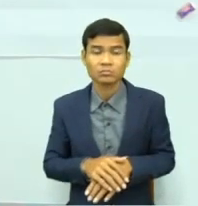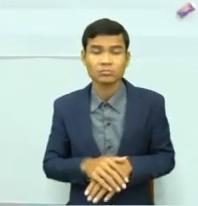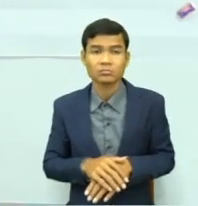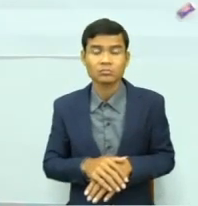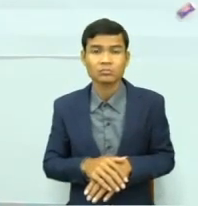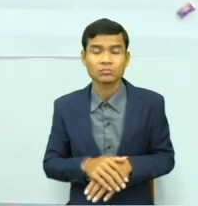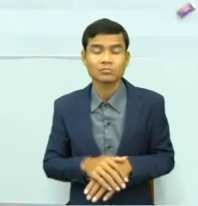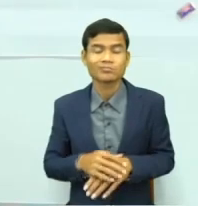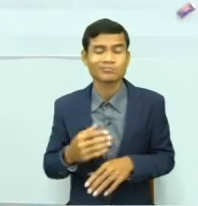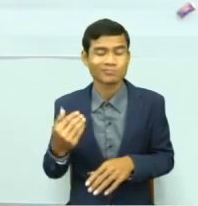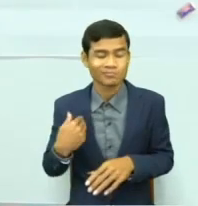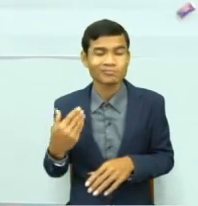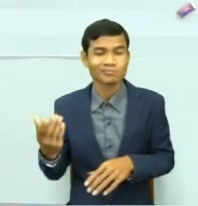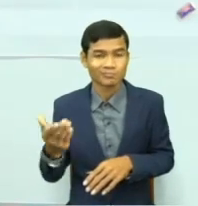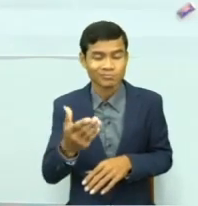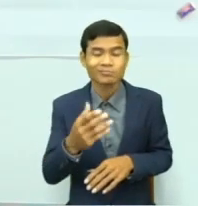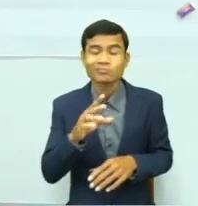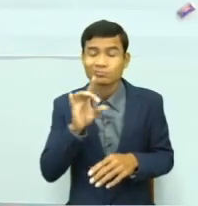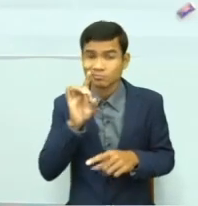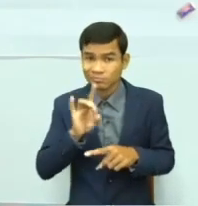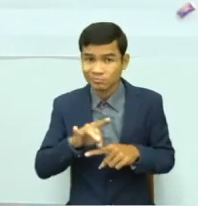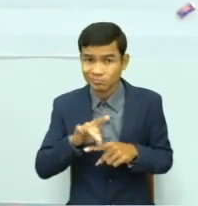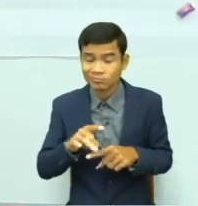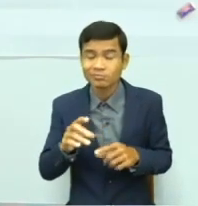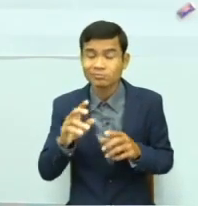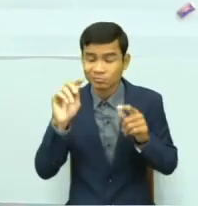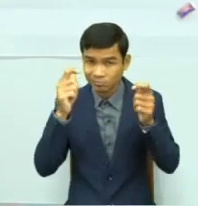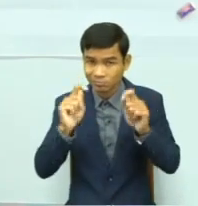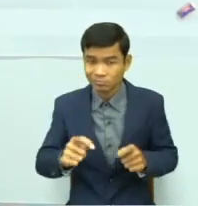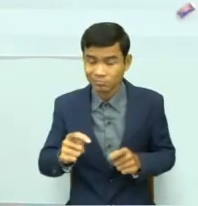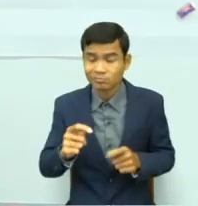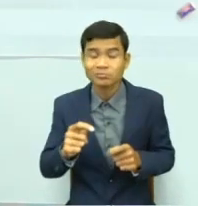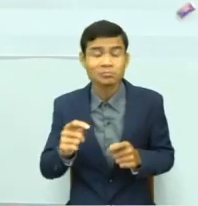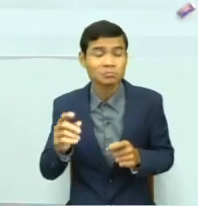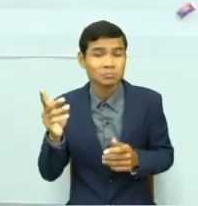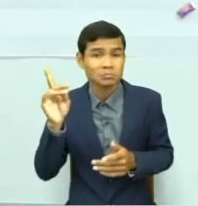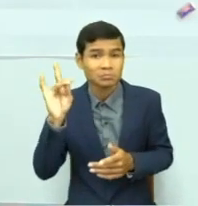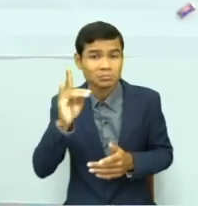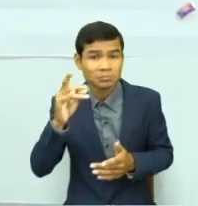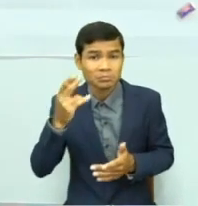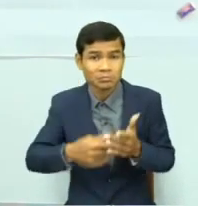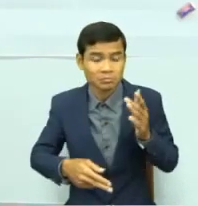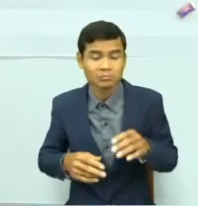con kết mơ ta sát priệp nè miên rụp riêng sở điên nó vậy